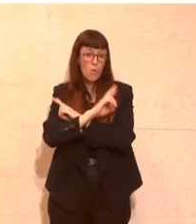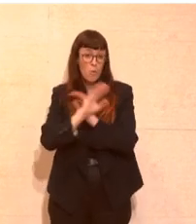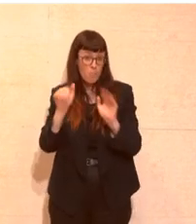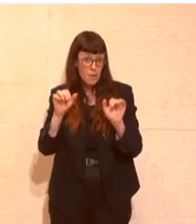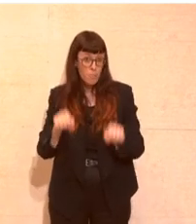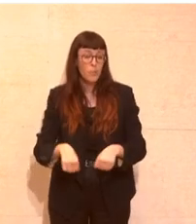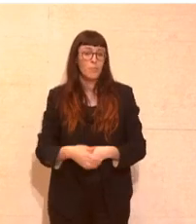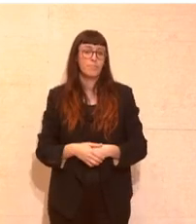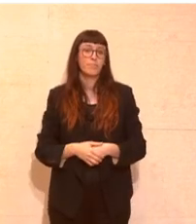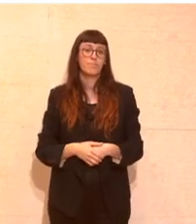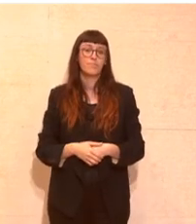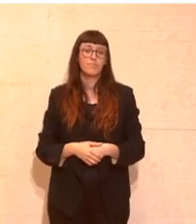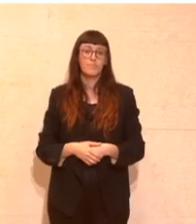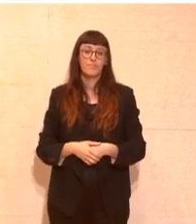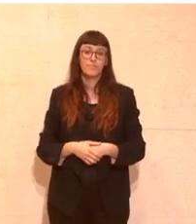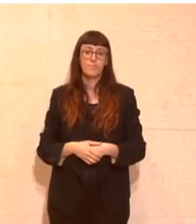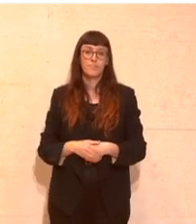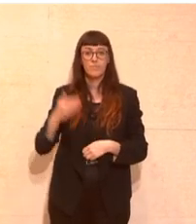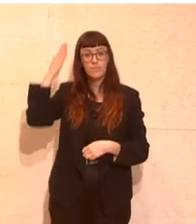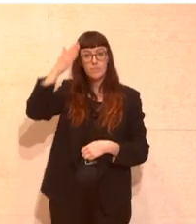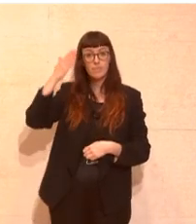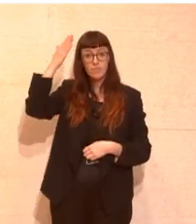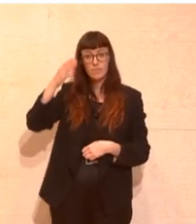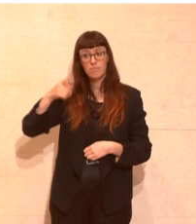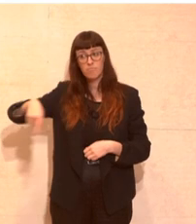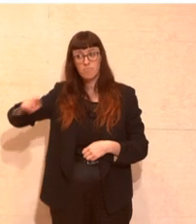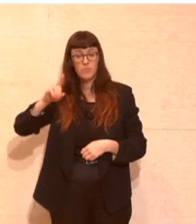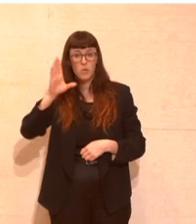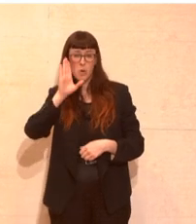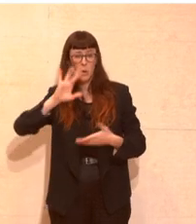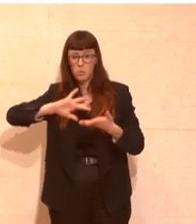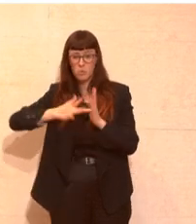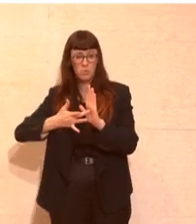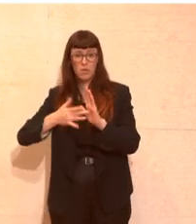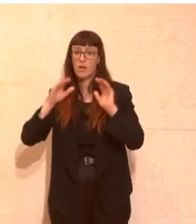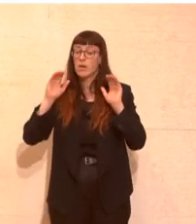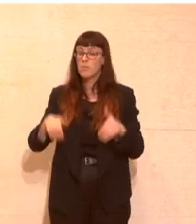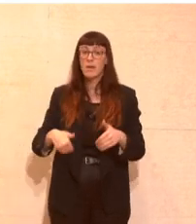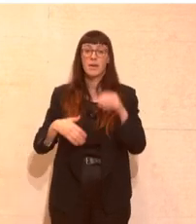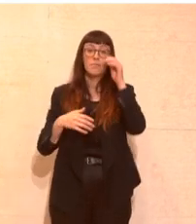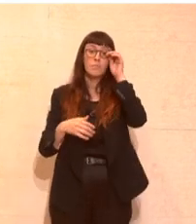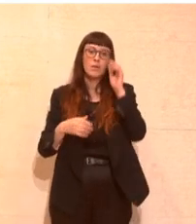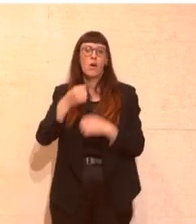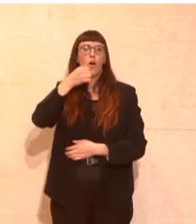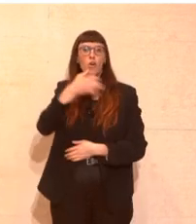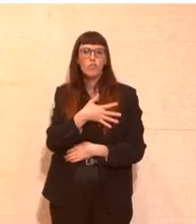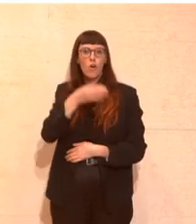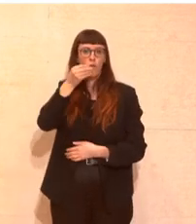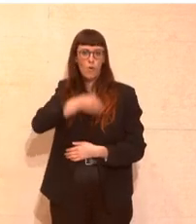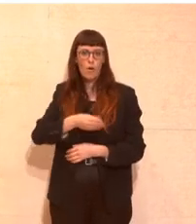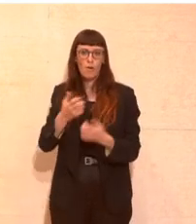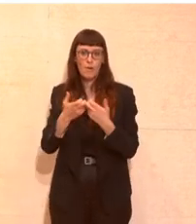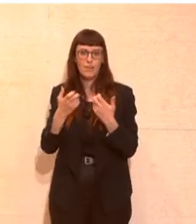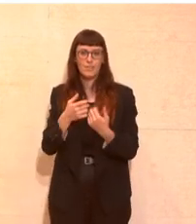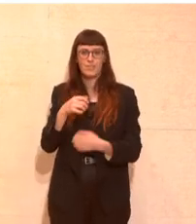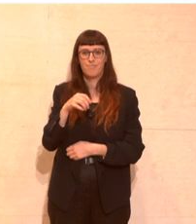Donc tous les animaux dorment, et même les animaux au sang froid, comme par exemple les iguanes, on a montré qu'ils avaient un sommeil